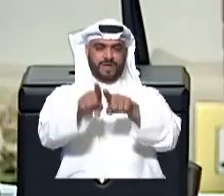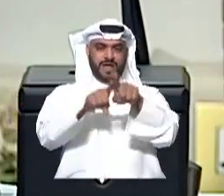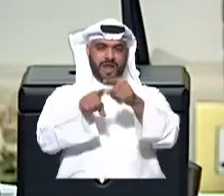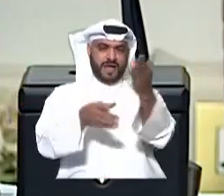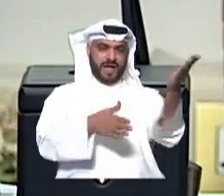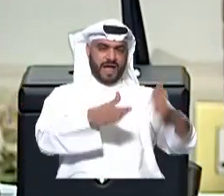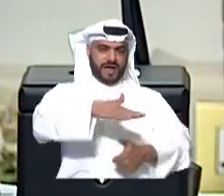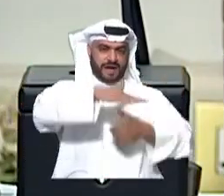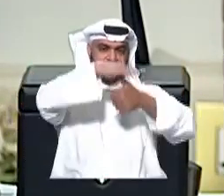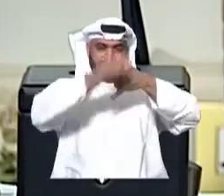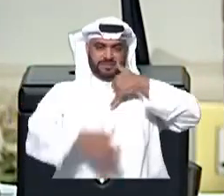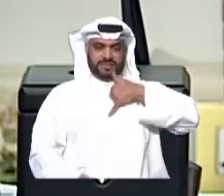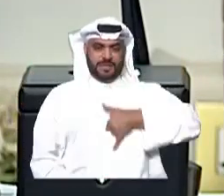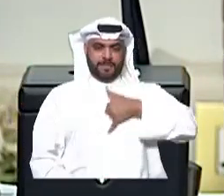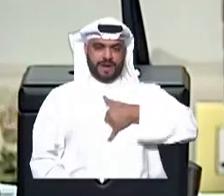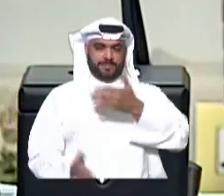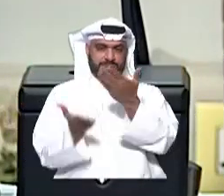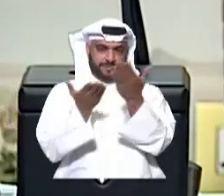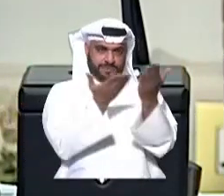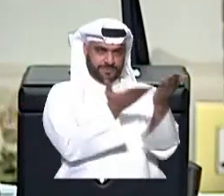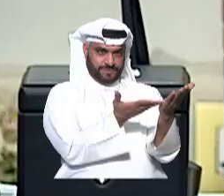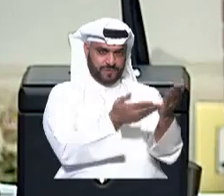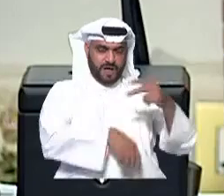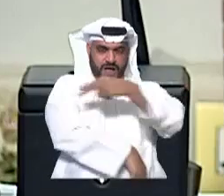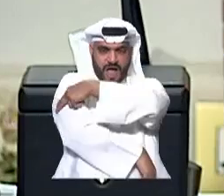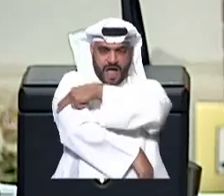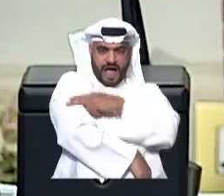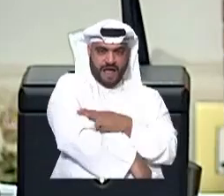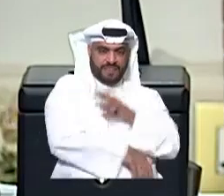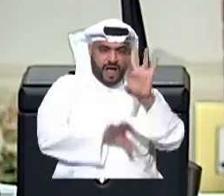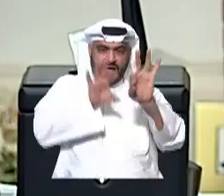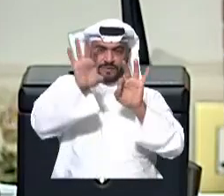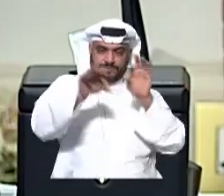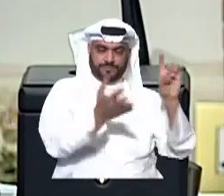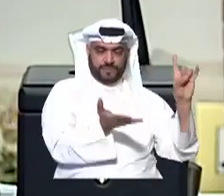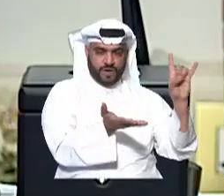الرئيس، إخواني أعضاء الوفد،